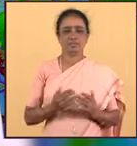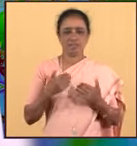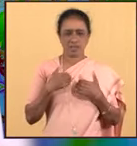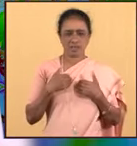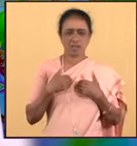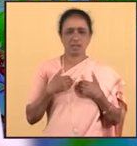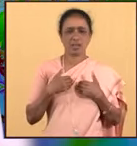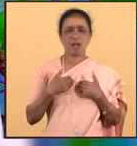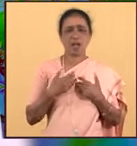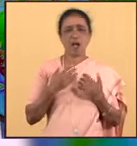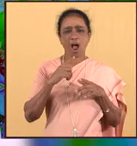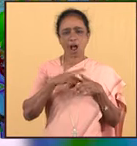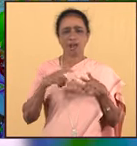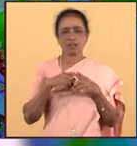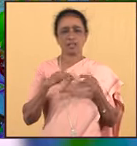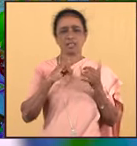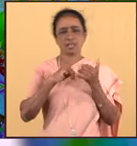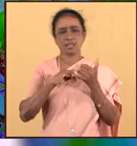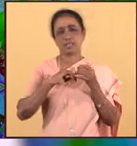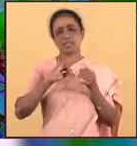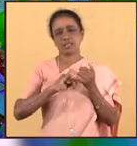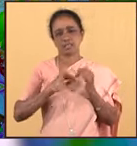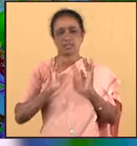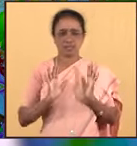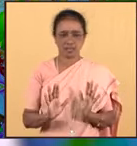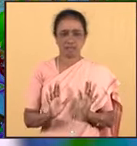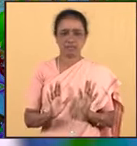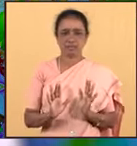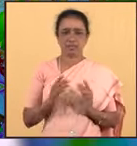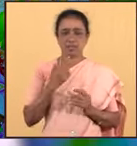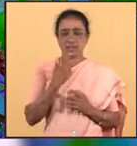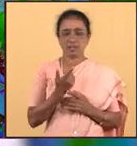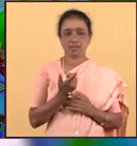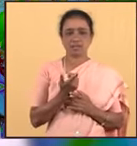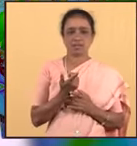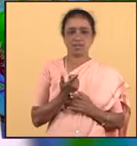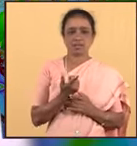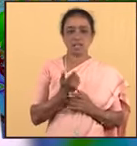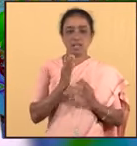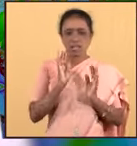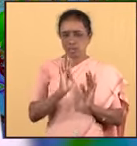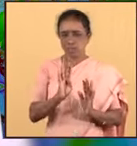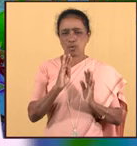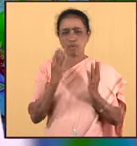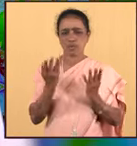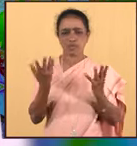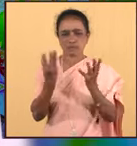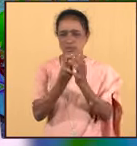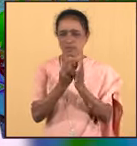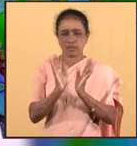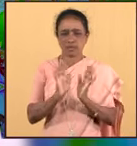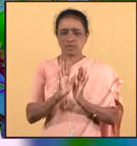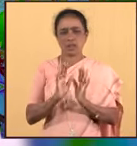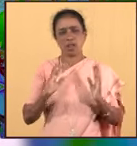நம்மளுடைய ஆங்கிலத்தில் என்ன சொல்லுவாங்கன்னா செகுலர் ஸ்டேட் அப்படின்னு சொல்லுவாங்க. அப்போ செகுலர் ஸ்டேட் அப்படின்றால் சமய சார்பற்ற நாடு.